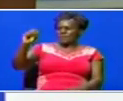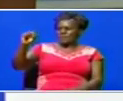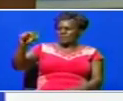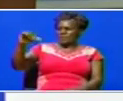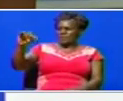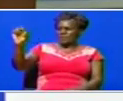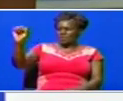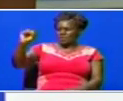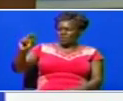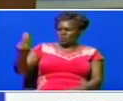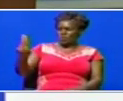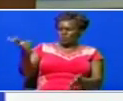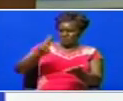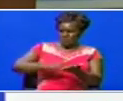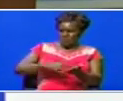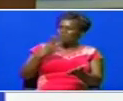registered voters,